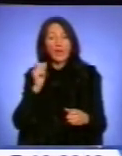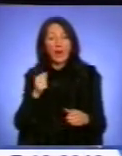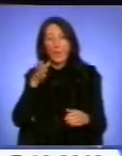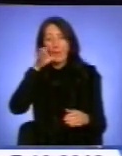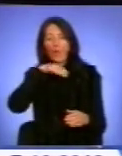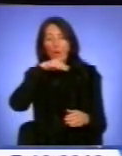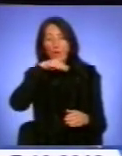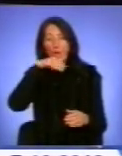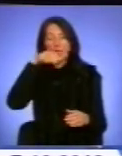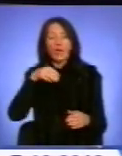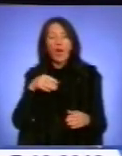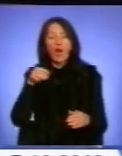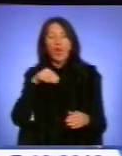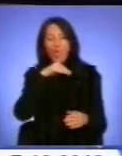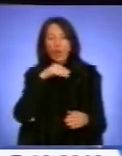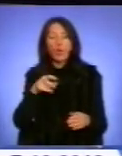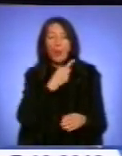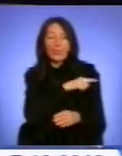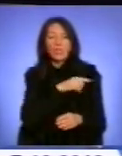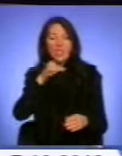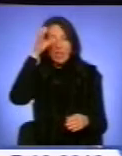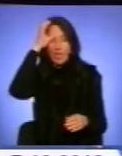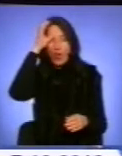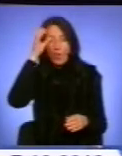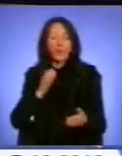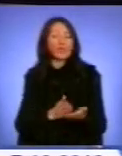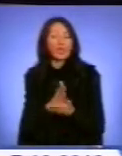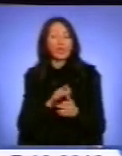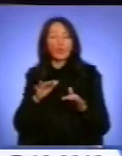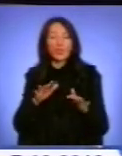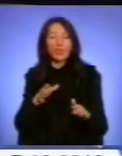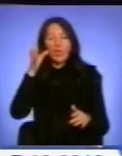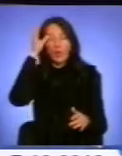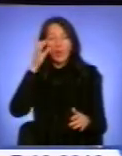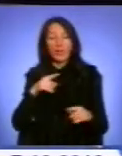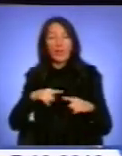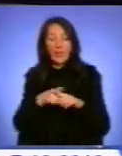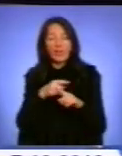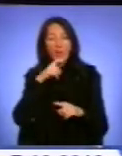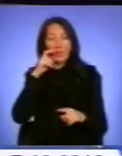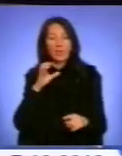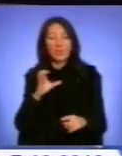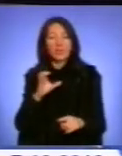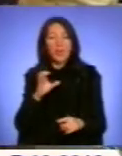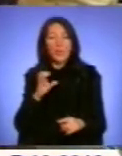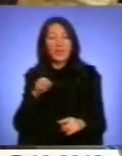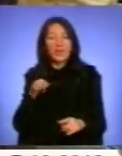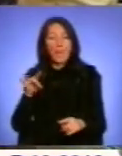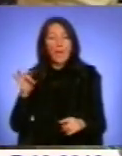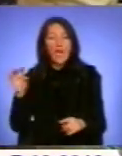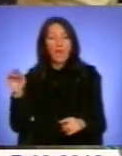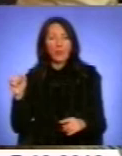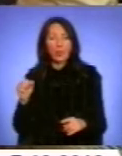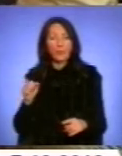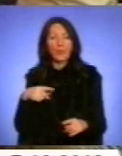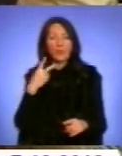доктора медичних наук, заслуженого діяча науки та техніки України Степана Вадзюка. Докладніше у сюжеті. У